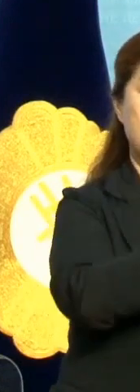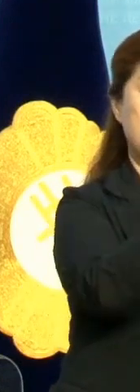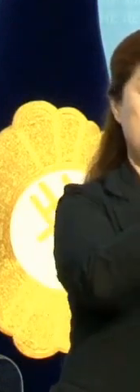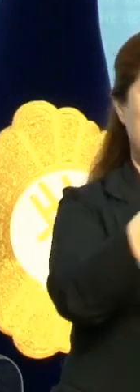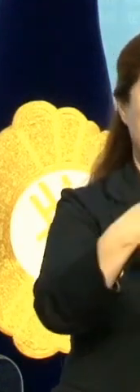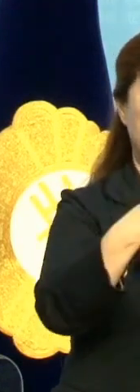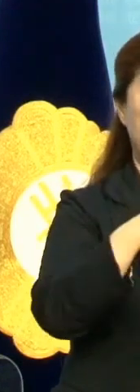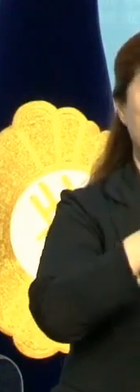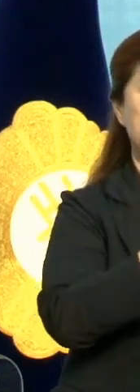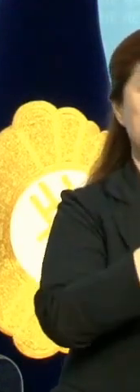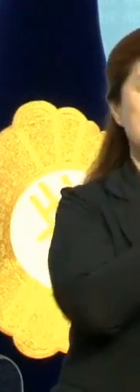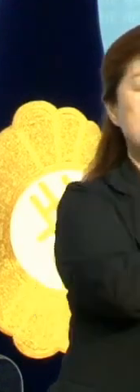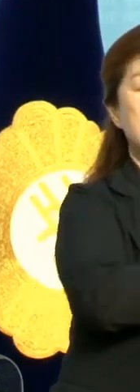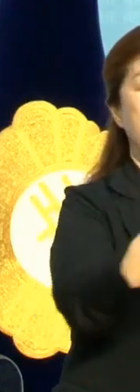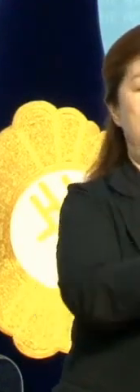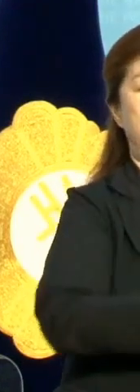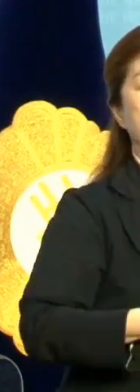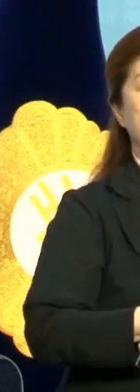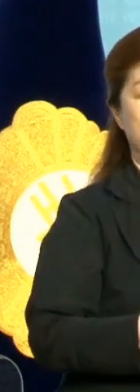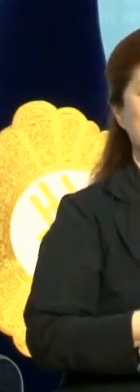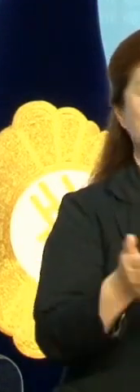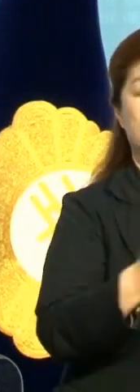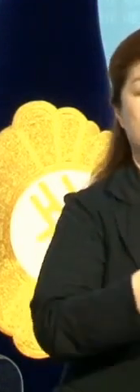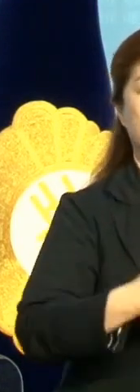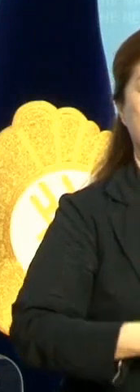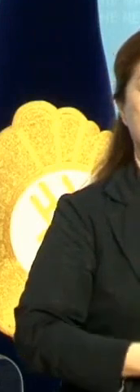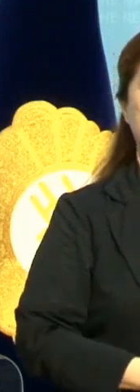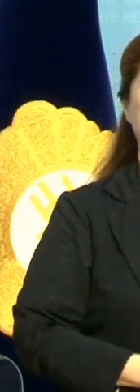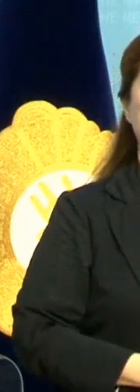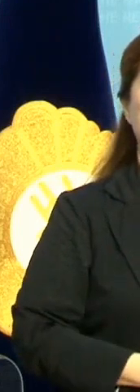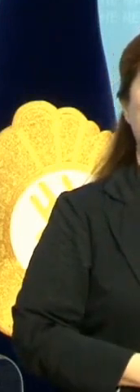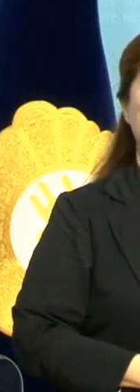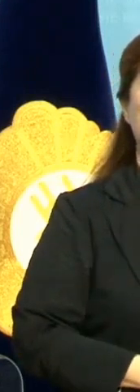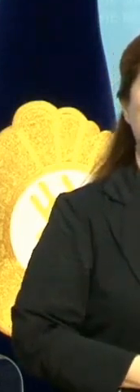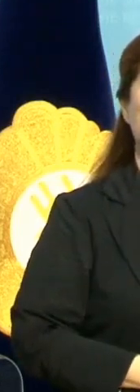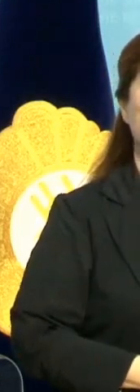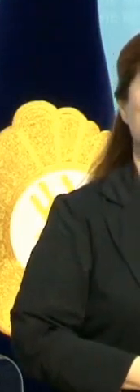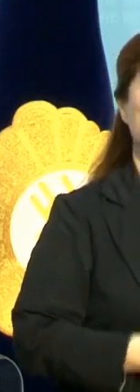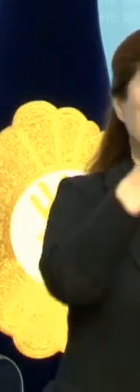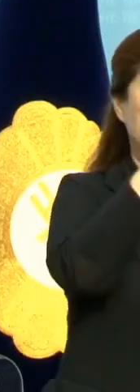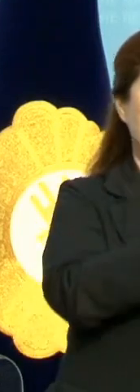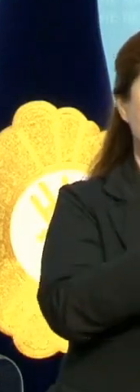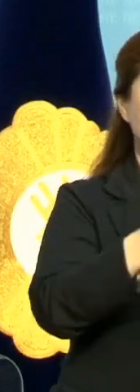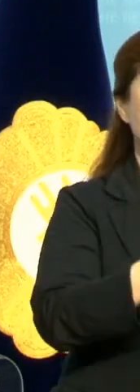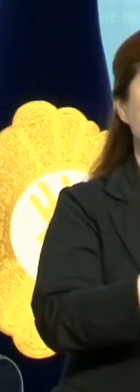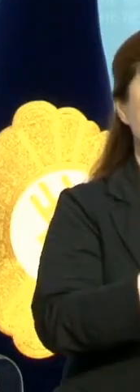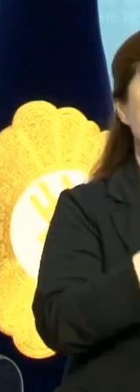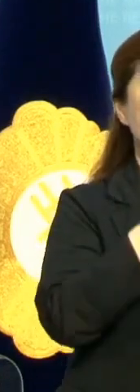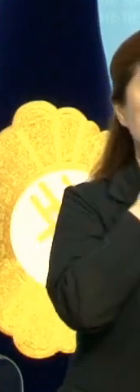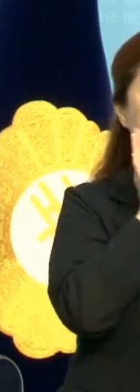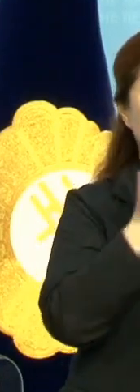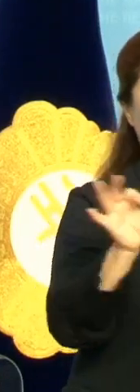삼성물산 이사회에도 제출되지 않았던 겁니다. 결국 국민의 노후 자금을